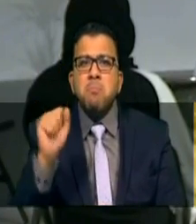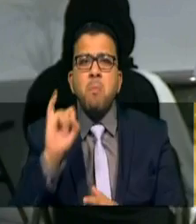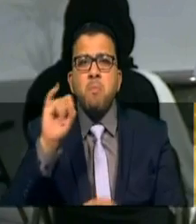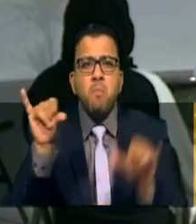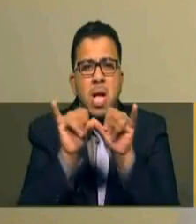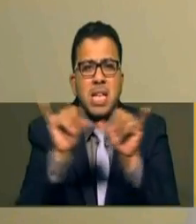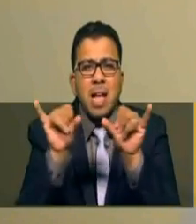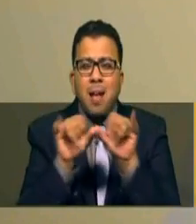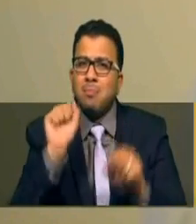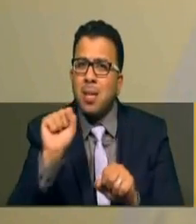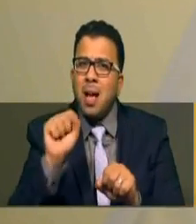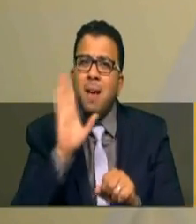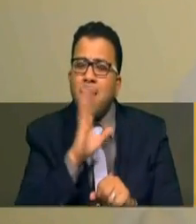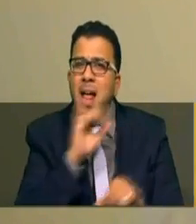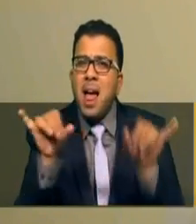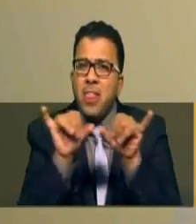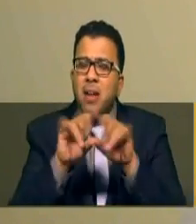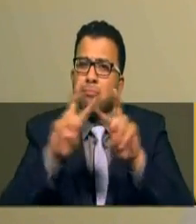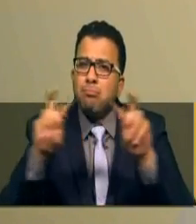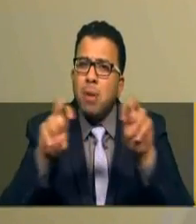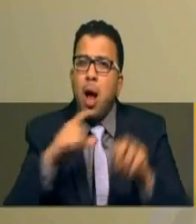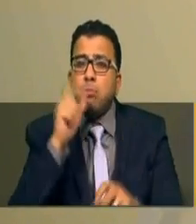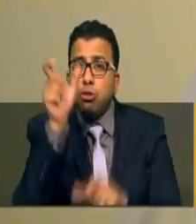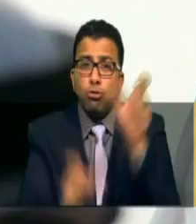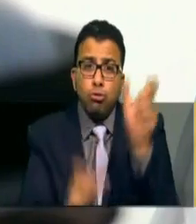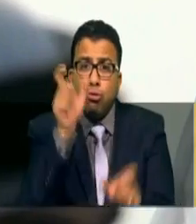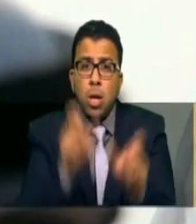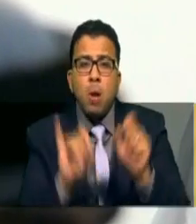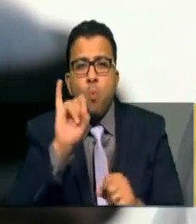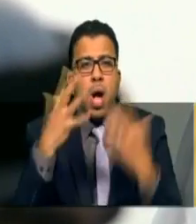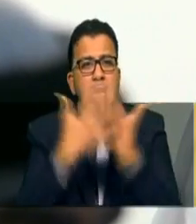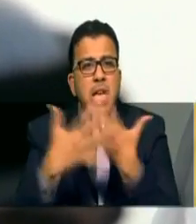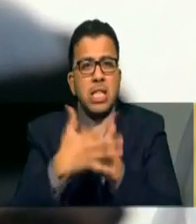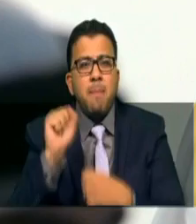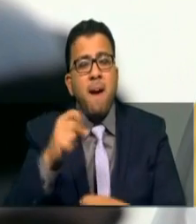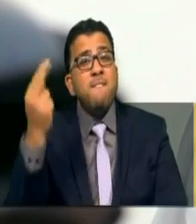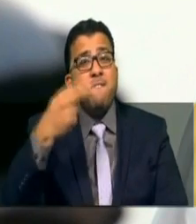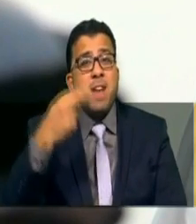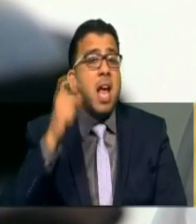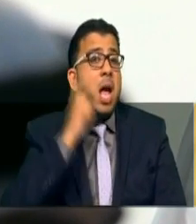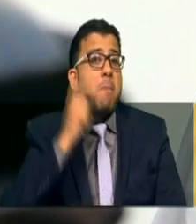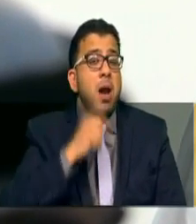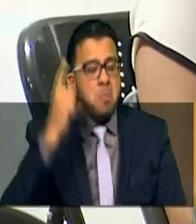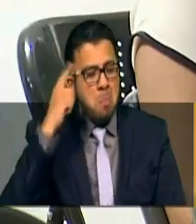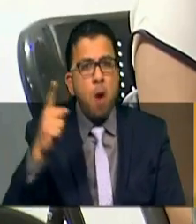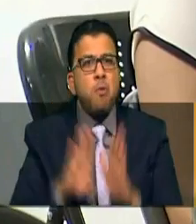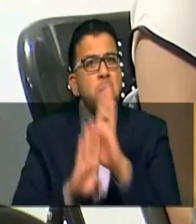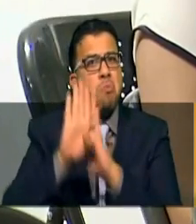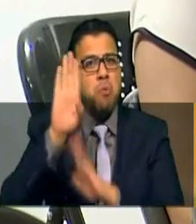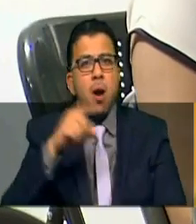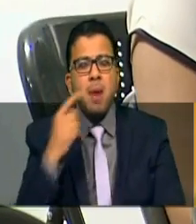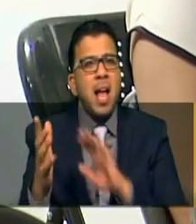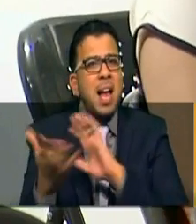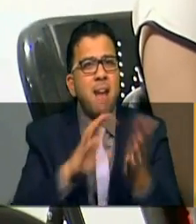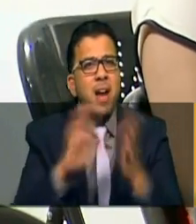رواد مواقع التواصل الاجتماعي على الإنترنت بمشاركة شخصيات من مؤسسات ومجالات فنية إماراتية بارزة، تناولت